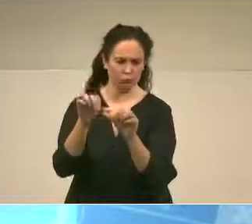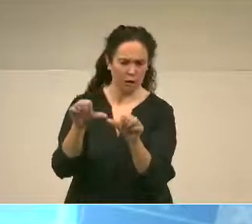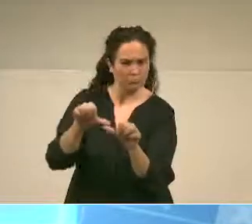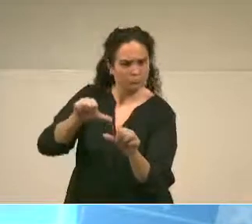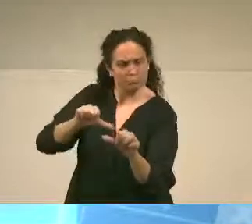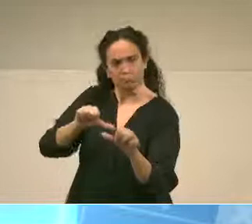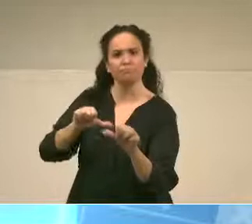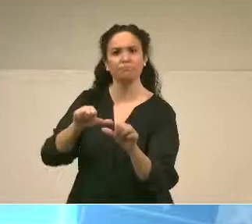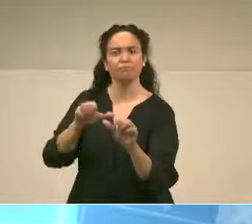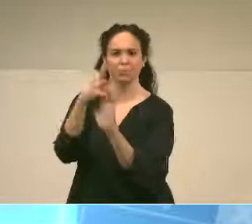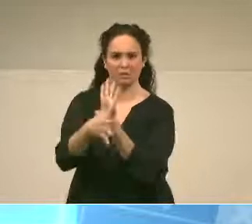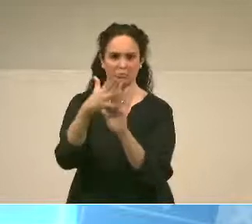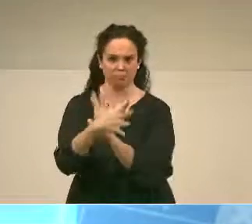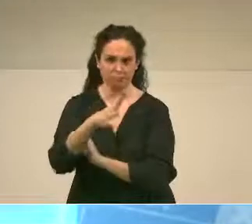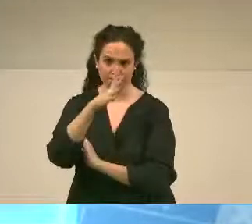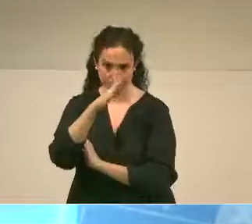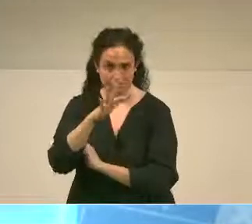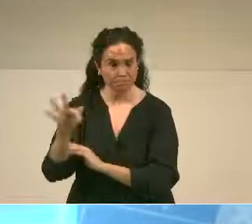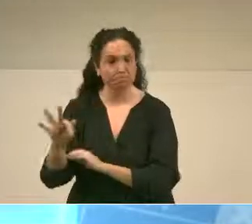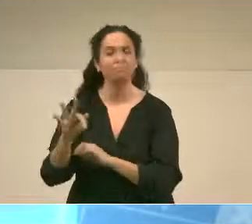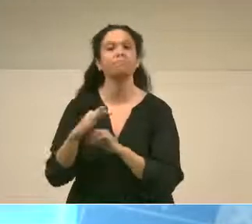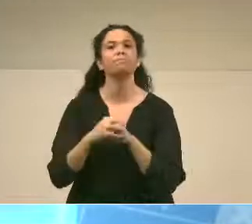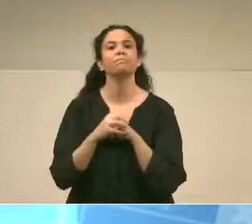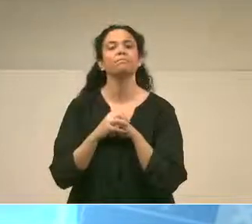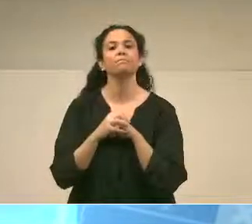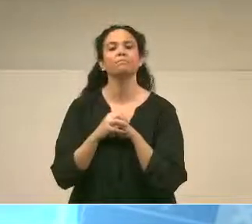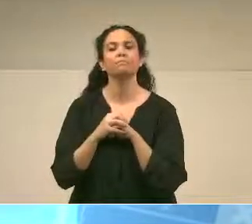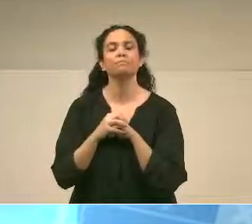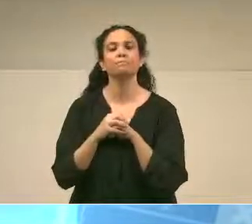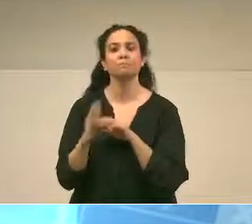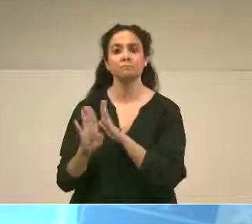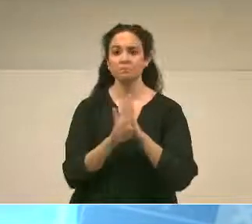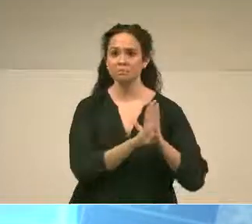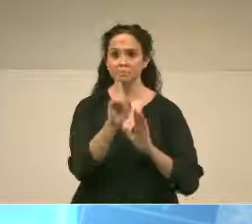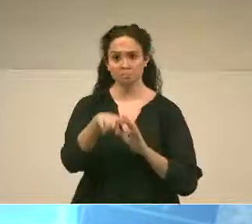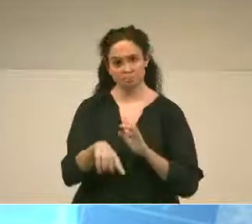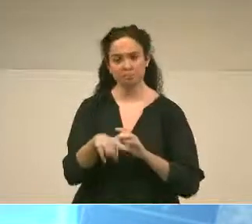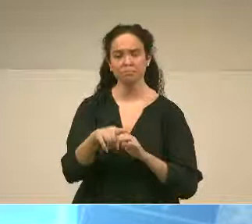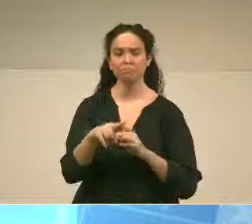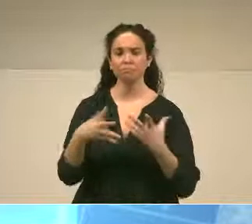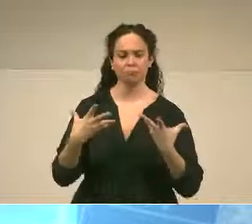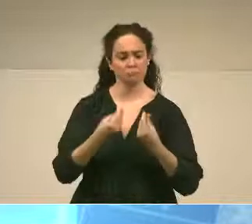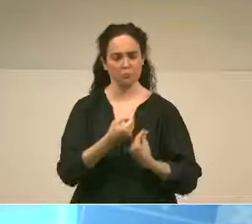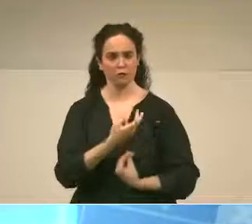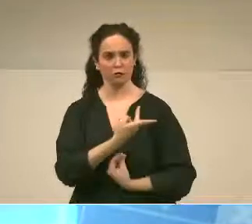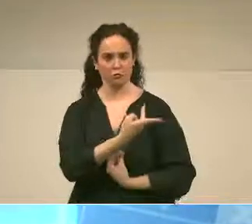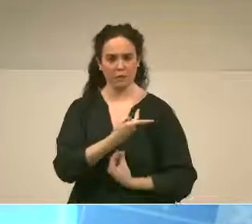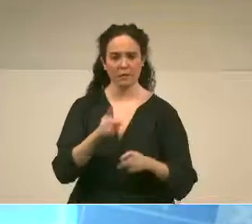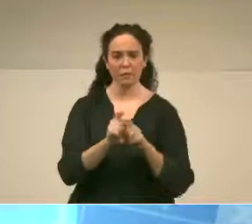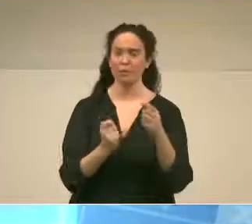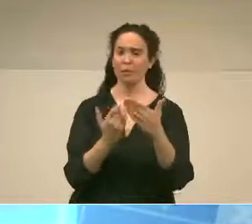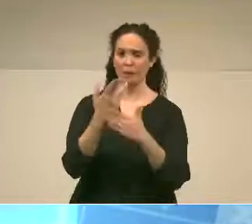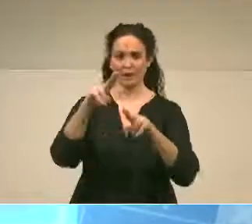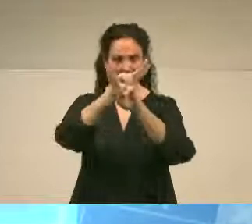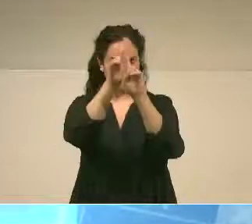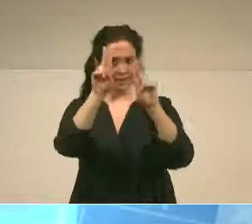utzi duen egoerari buruz bere azken azalpenak ezagutzeko. Eta horrekin batera, gaur ez egunen naturalen nazioarteko